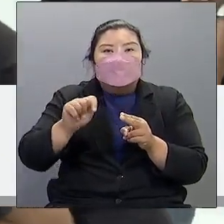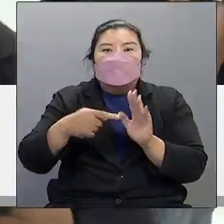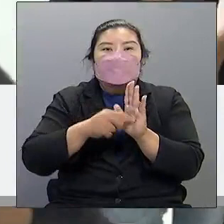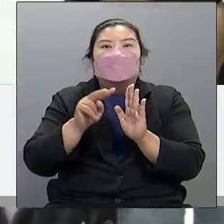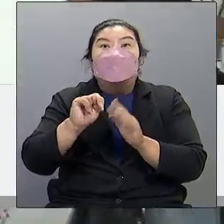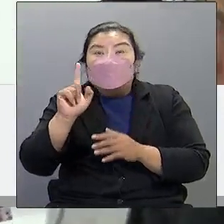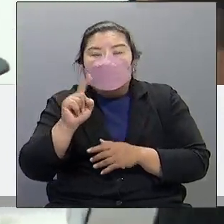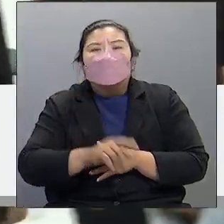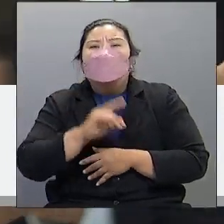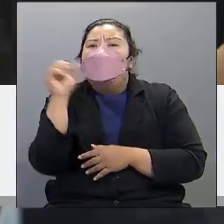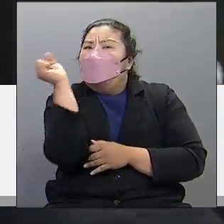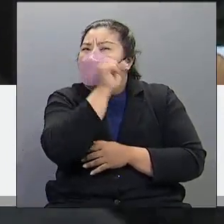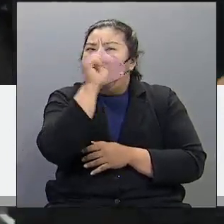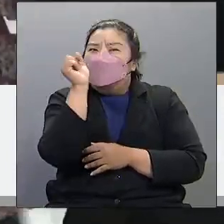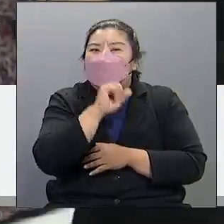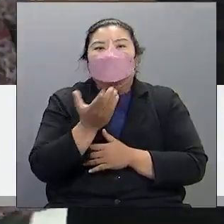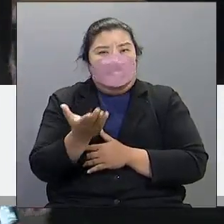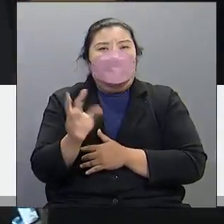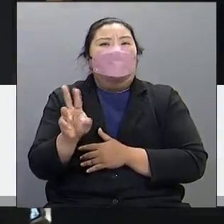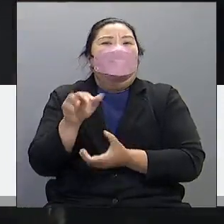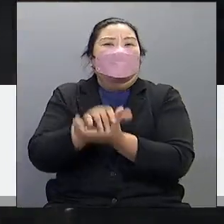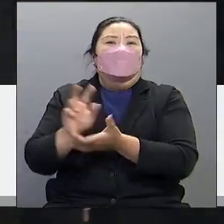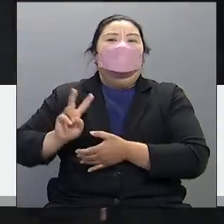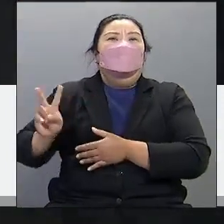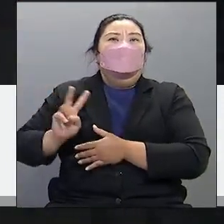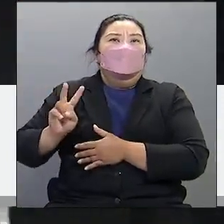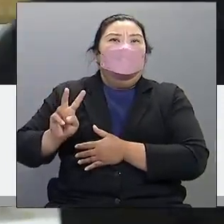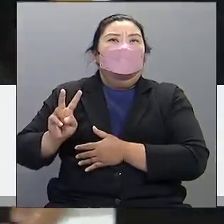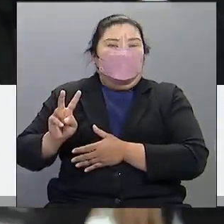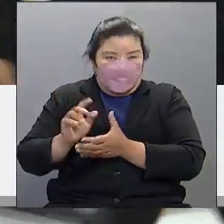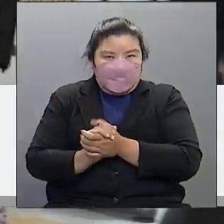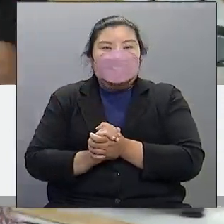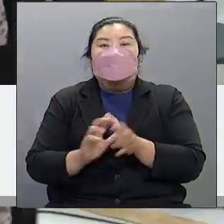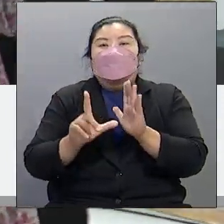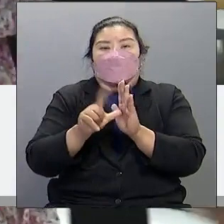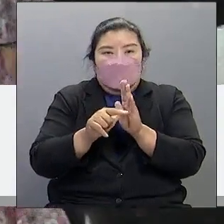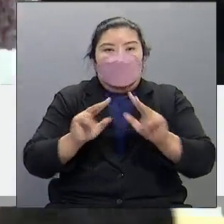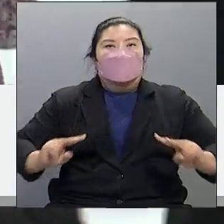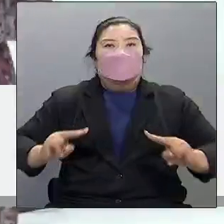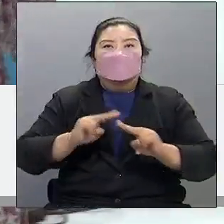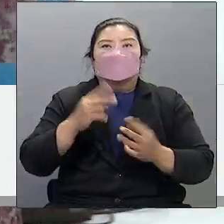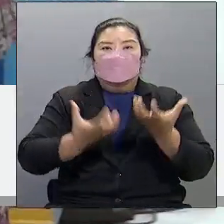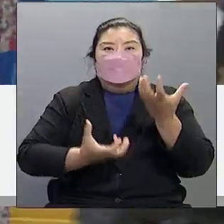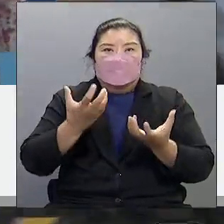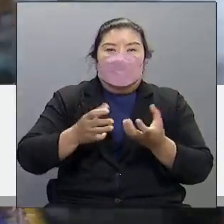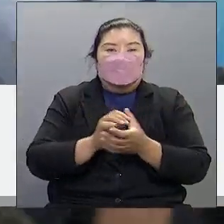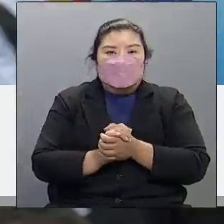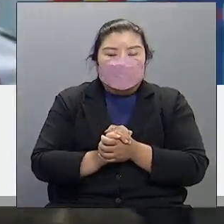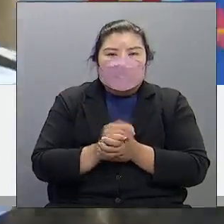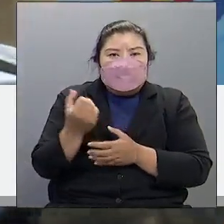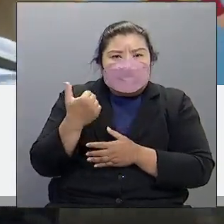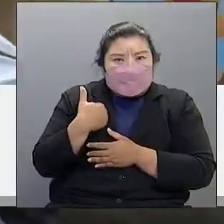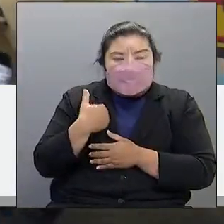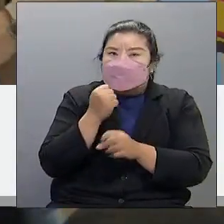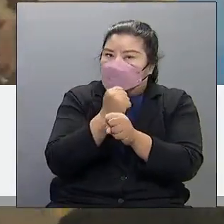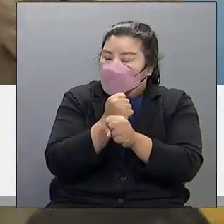อาสยามและสามีรวมอยู่ด้วยเลขานุการรัฐมนตรีว่าการกระทรวงยุติธรรมเปิดเผยว่าการสืบสวนติดตามคดีจะดำเนินการอย่